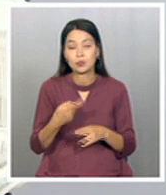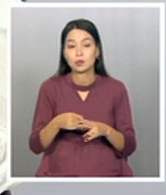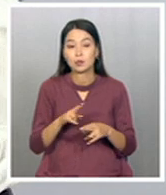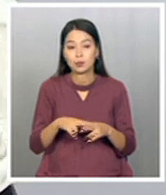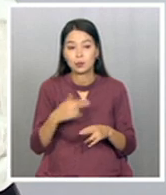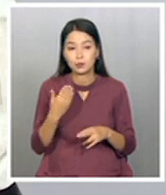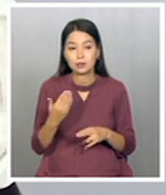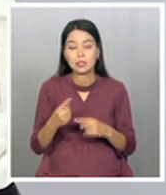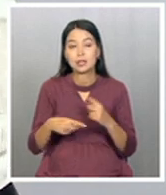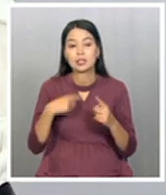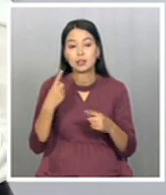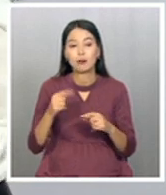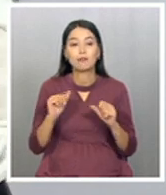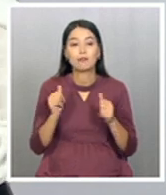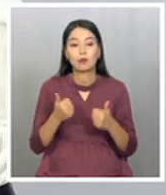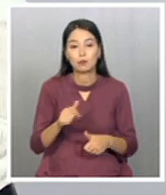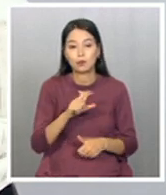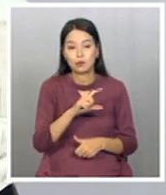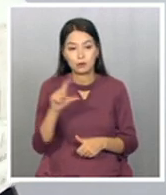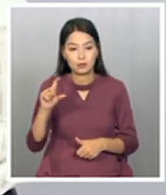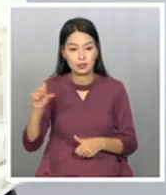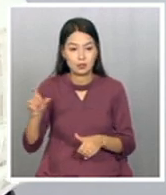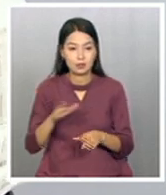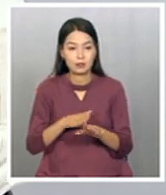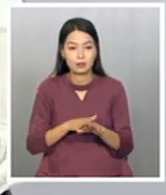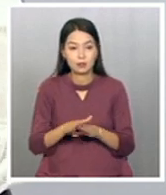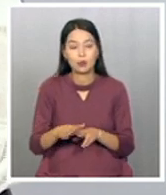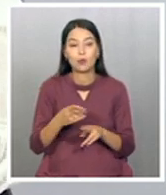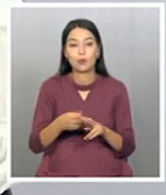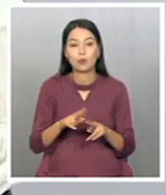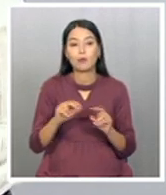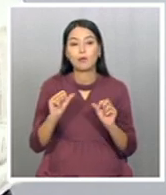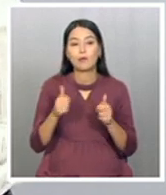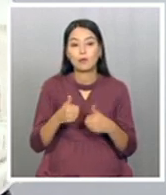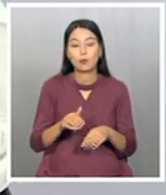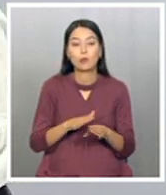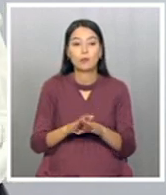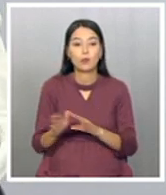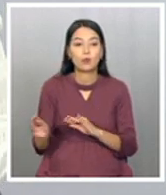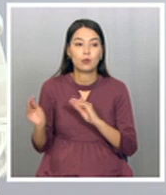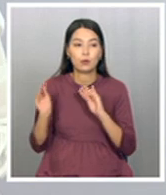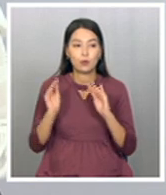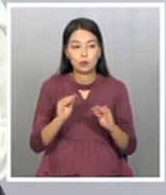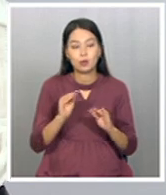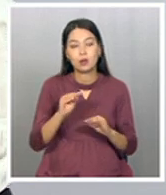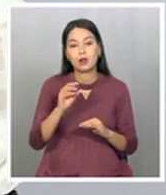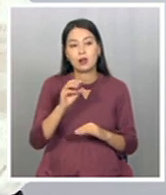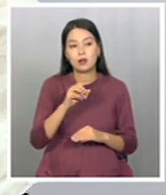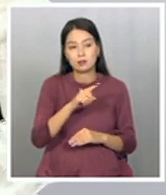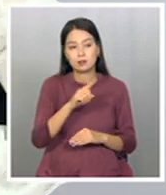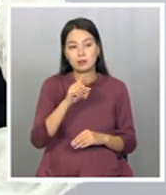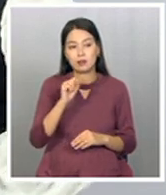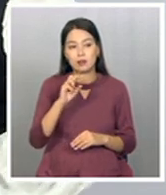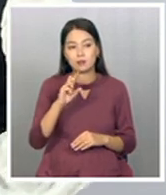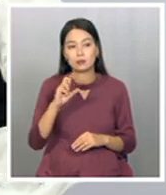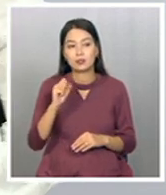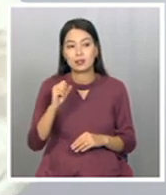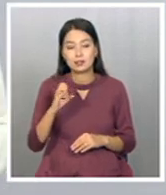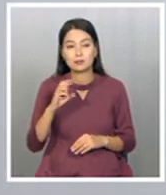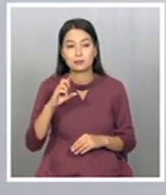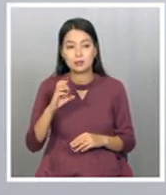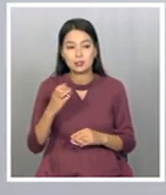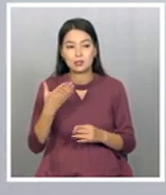бізге келесі формулалар қажет екен. Осы формулаға қою арқылы нәтижесін алады екенбіз. Демек, бірінші, A, B